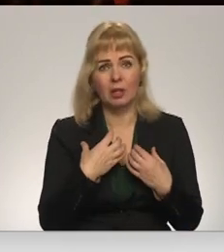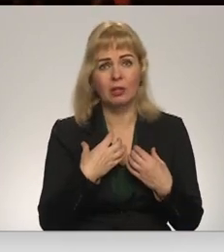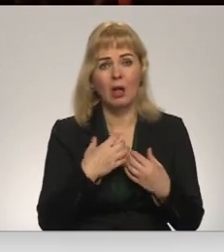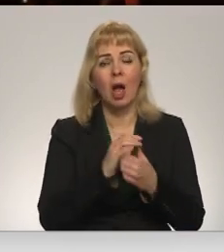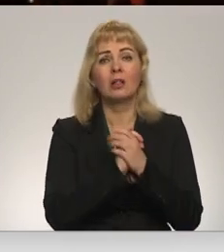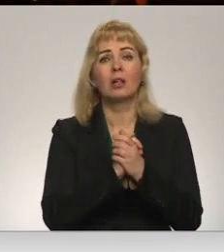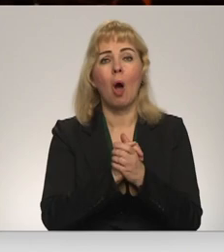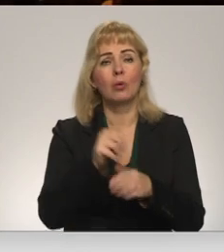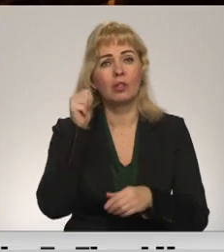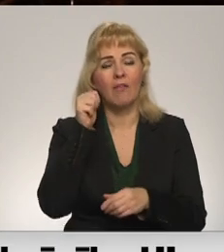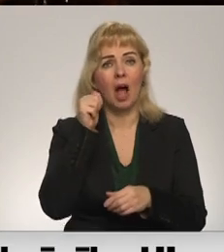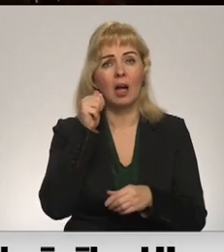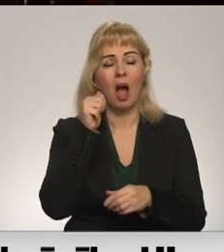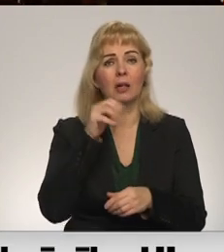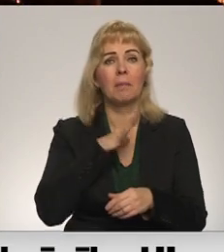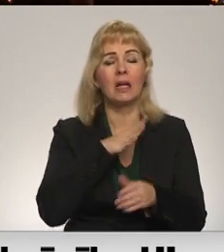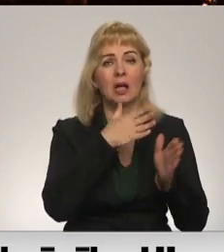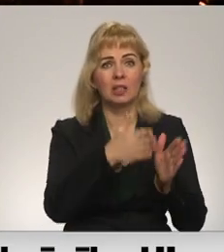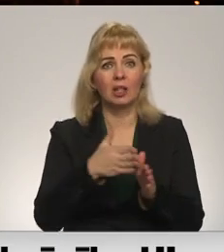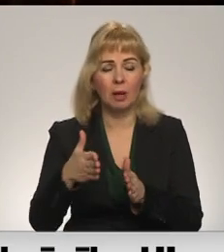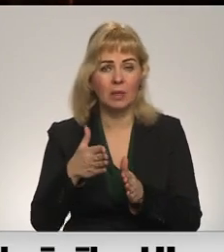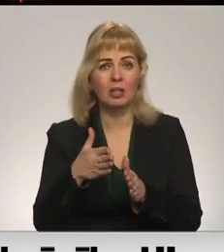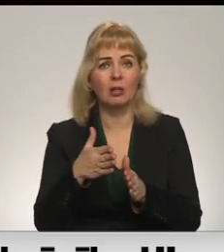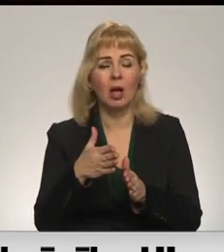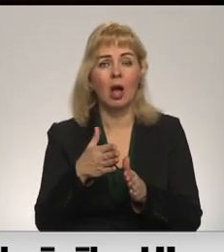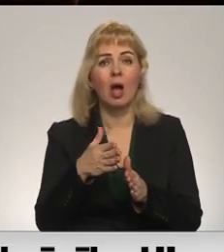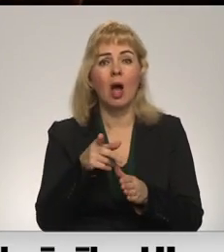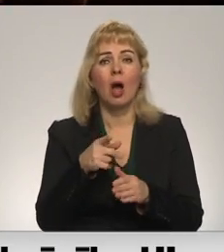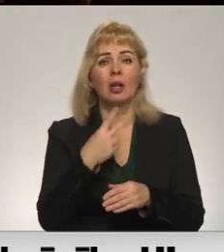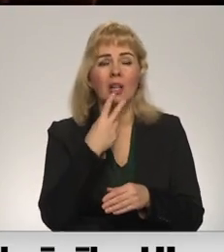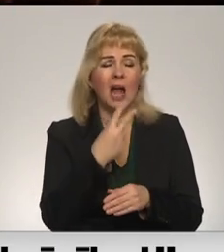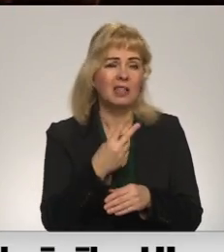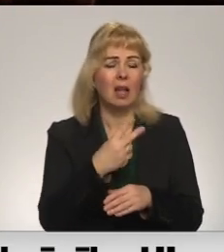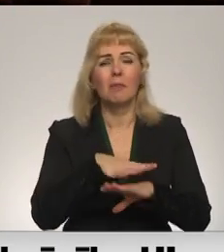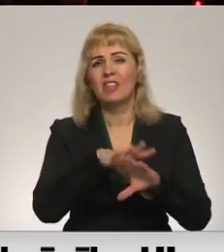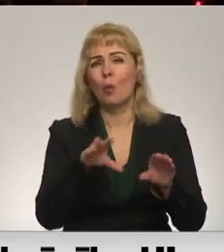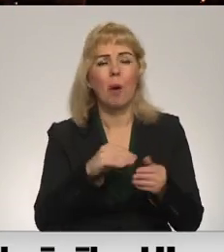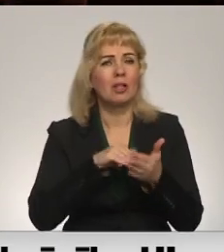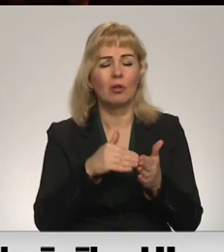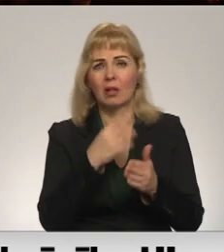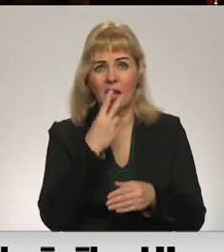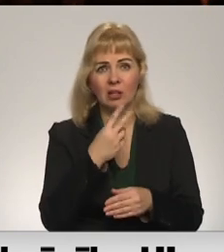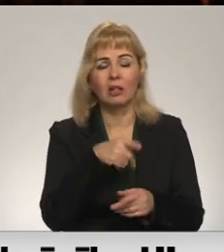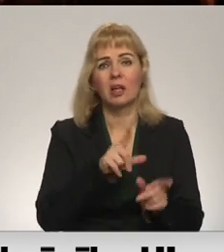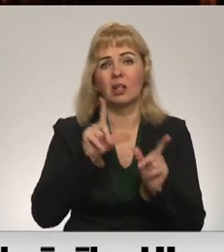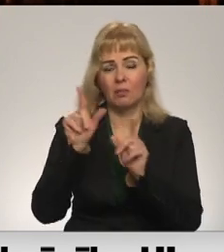Draugs vakar slimnīcā bija jau kopējā. Aina arī neizstās pārāk labi. Draugs Ukrainā?